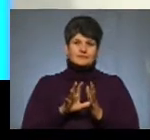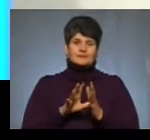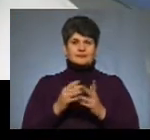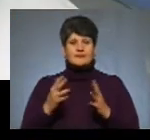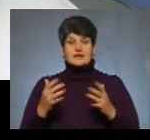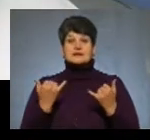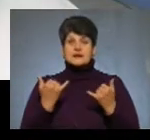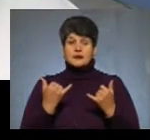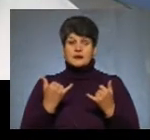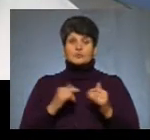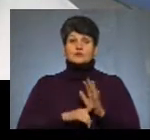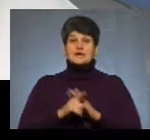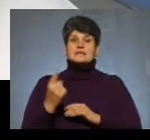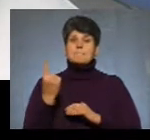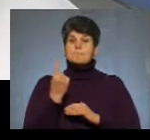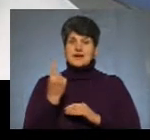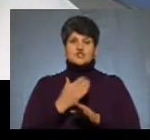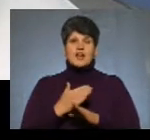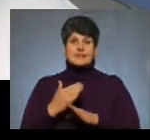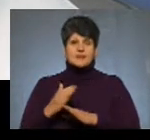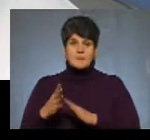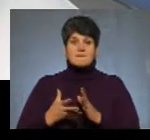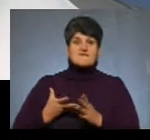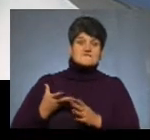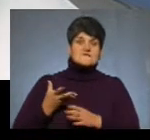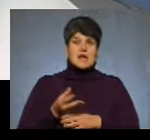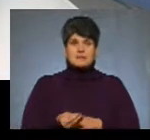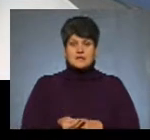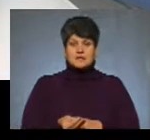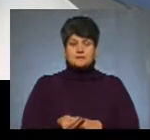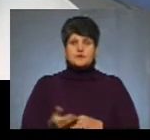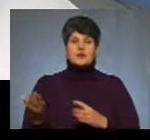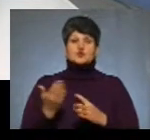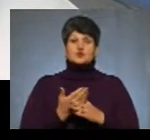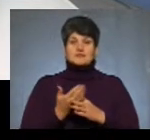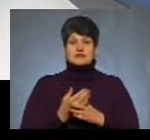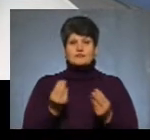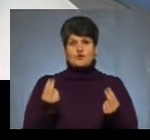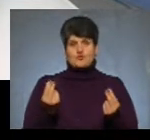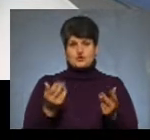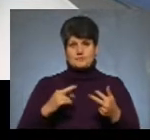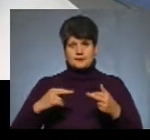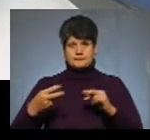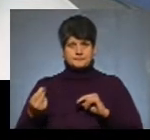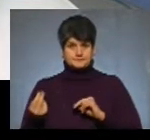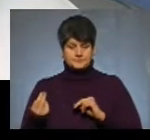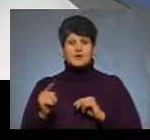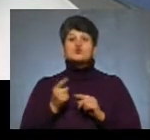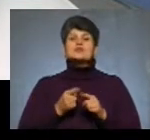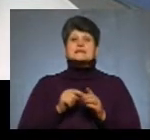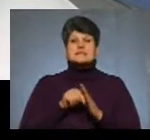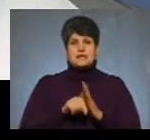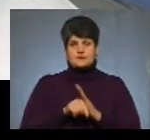запроваджується перший етап виплати субсидій в грошовій формі. Що це